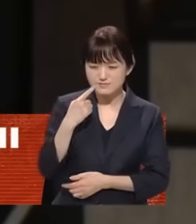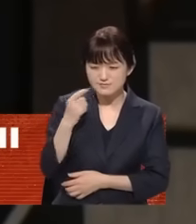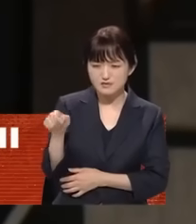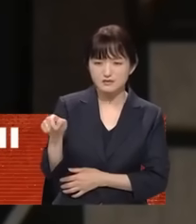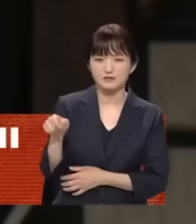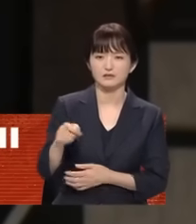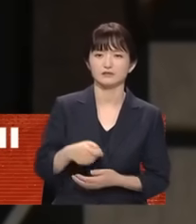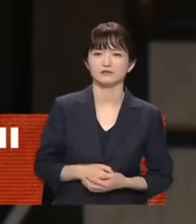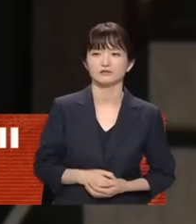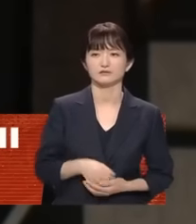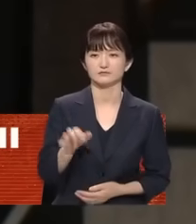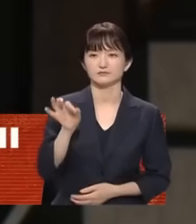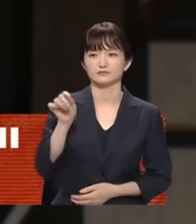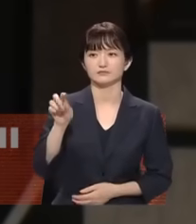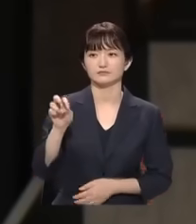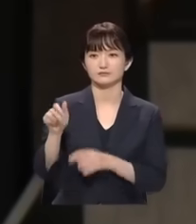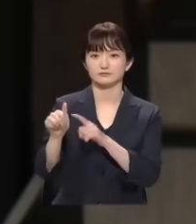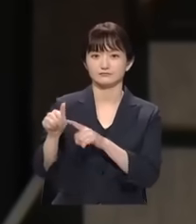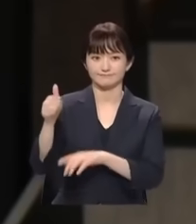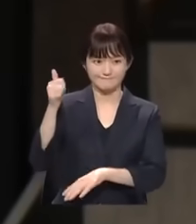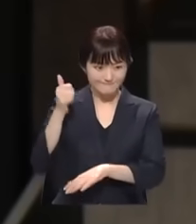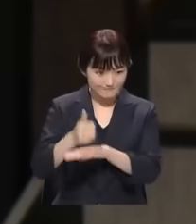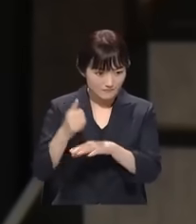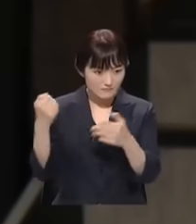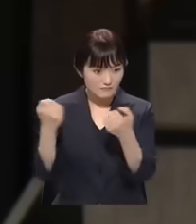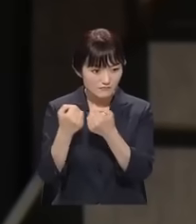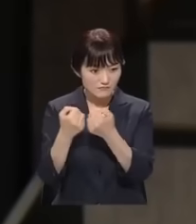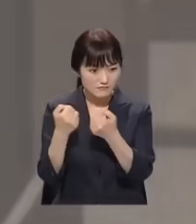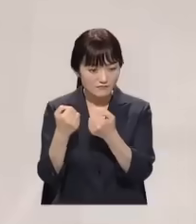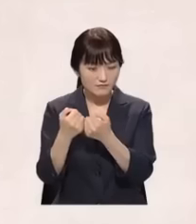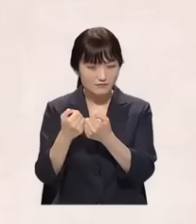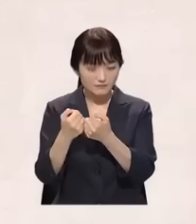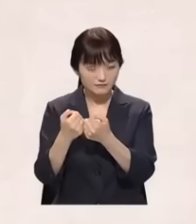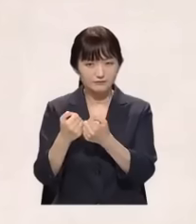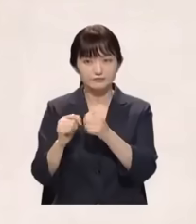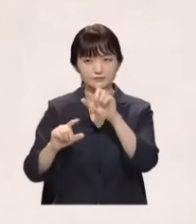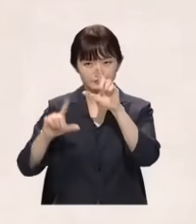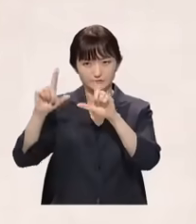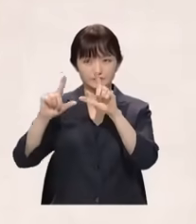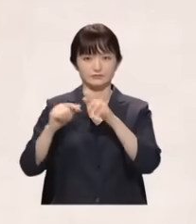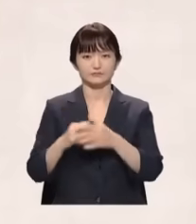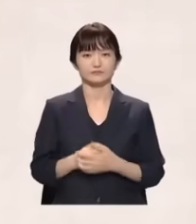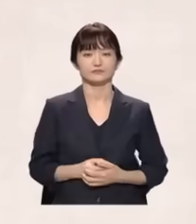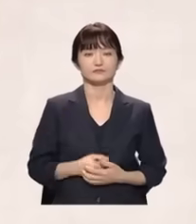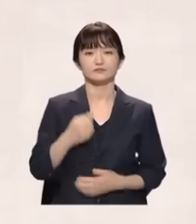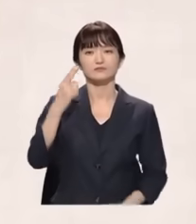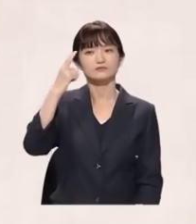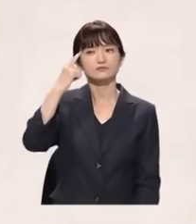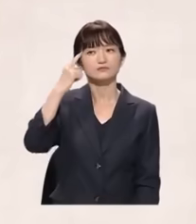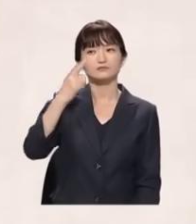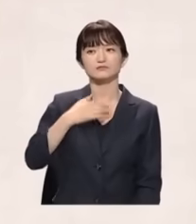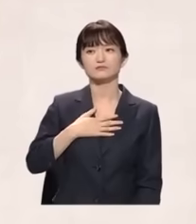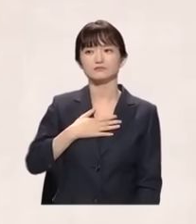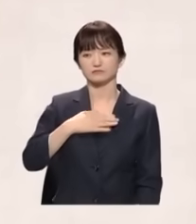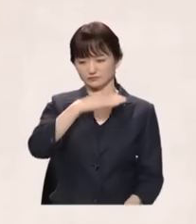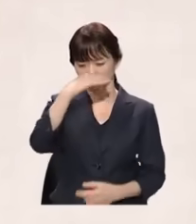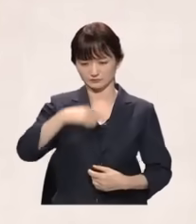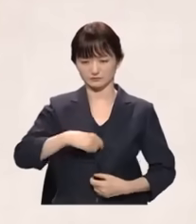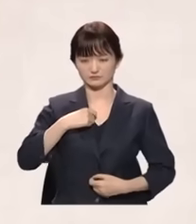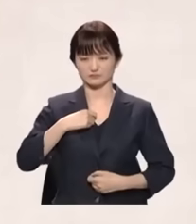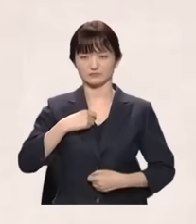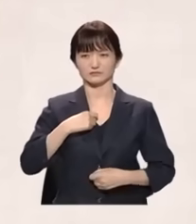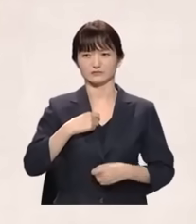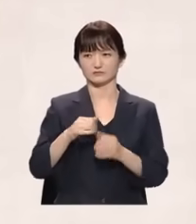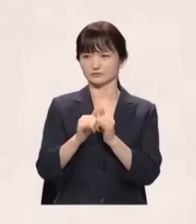지금이 엄태웅 씨는 뭐 끝까지 싸우겠다라는 뭐 태도입니다 왜냐하면은 내가 뭐 정해서도 아니고